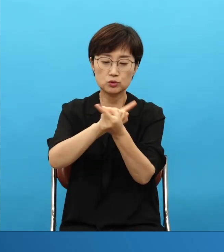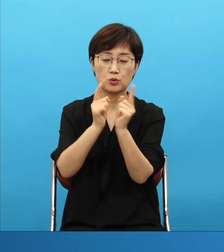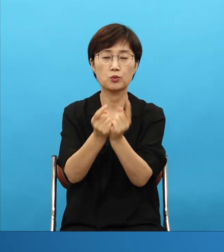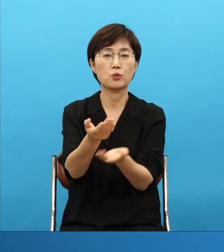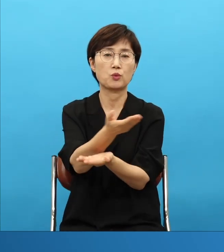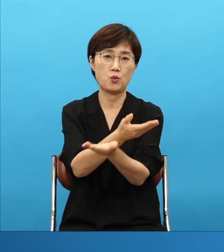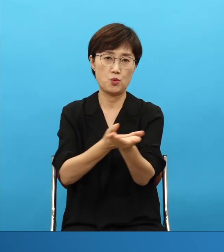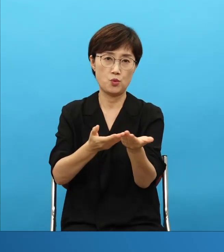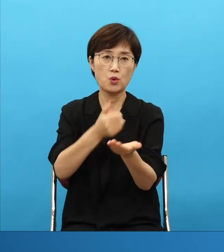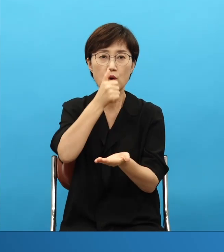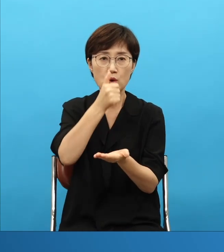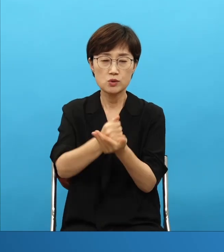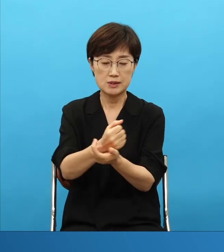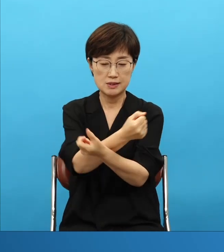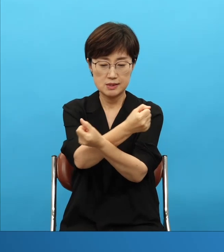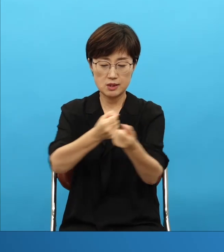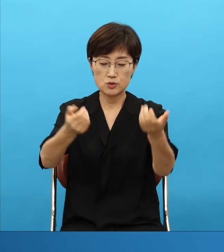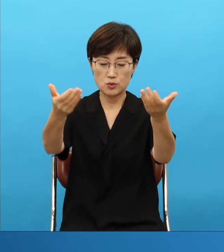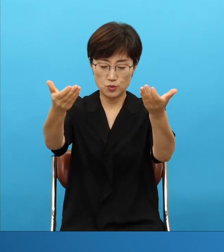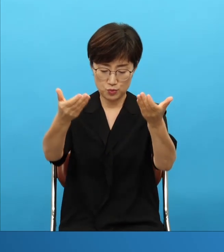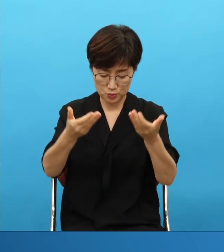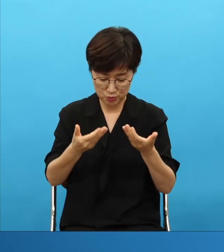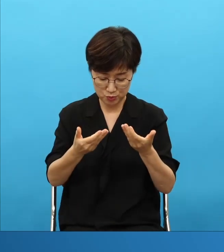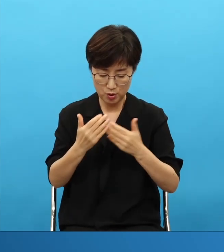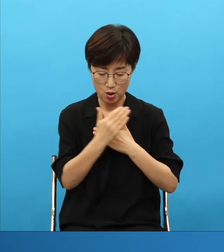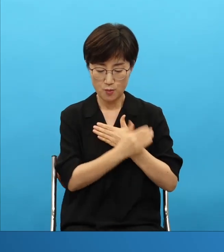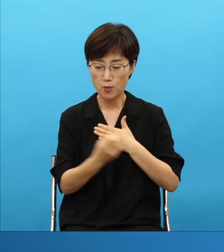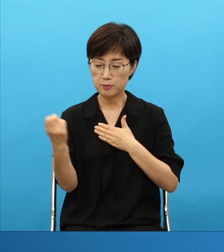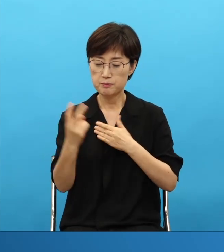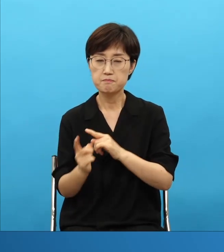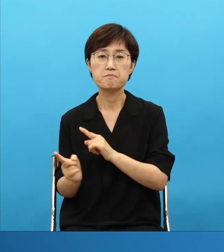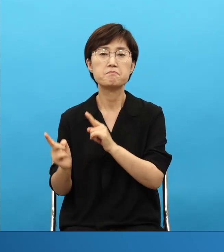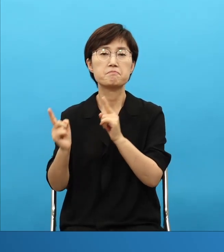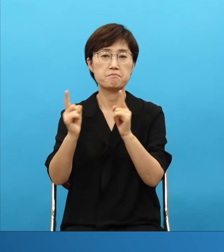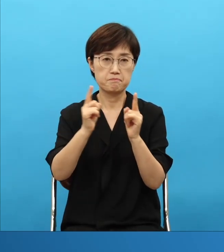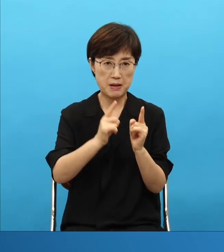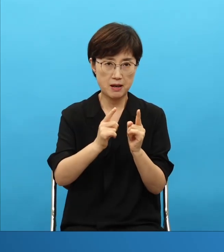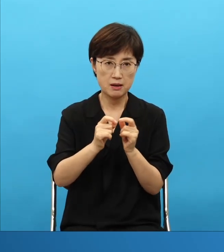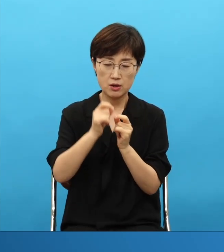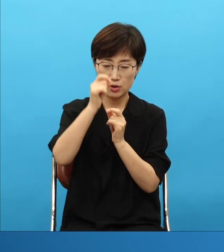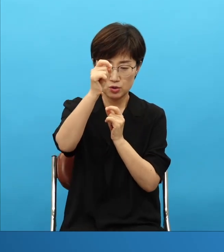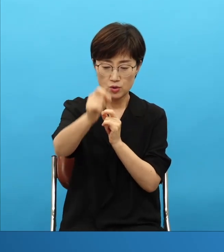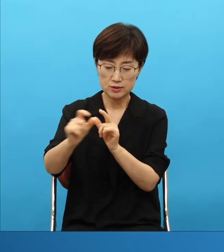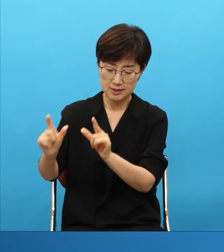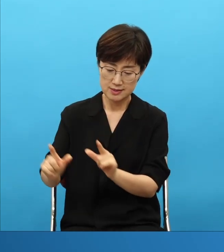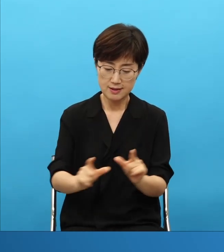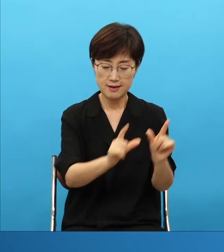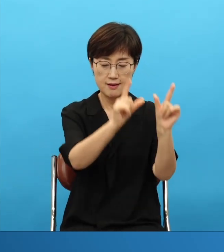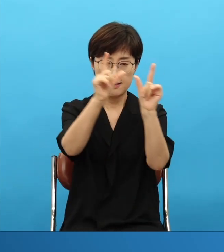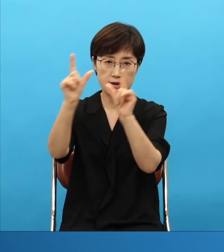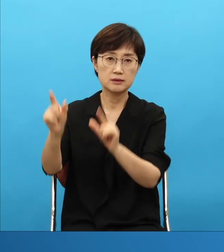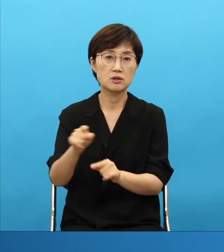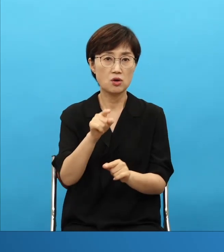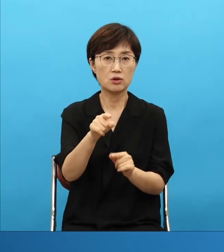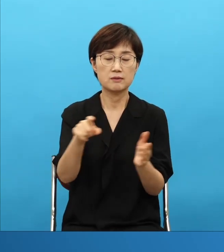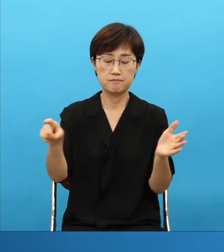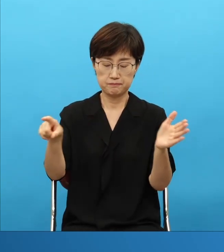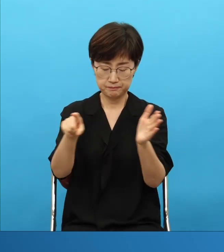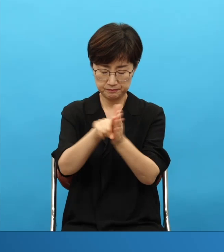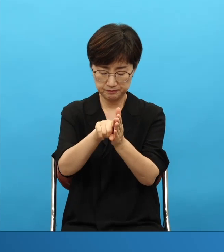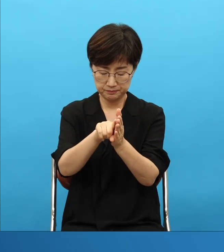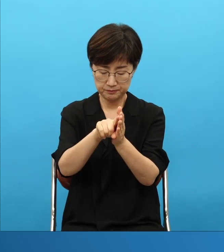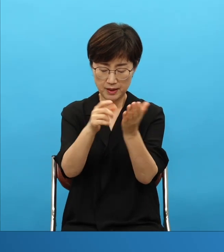서로 교통하는 것과 죄를 사하여 주시는 것과 몸이 다시 사는 것과 영원히 사는